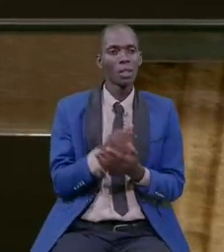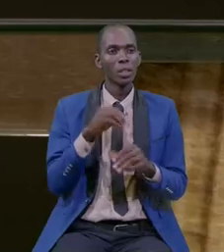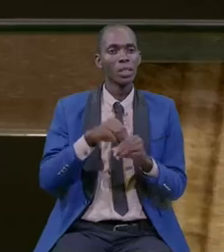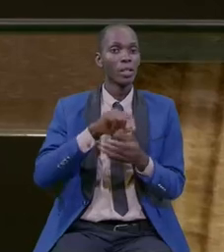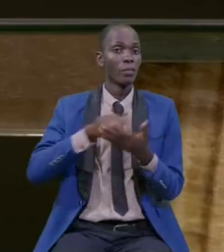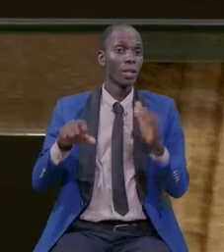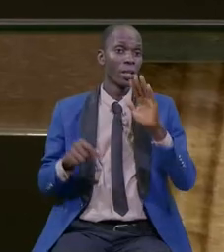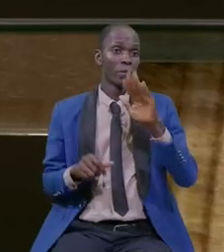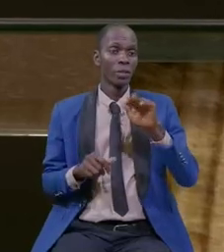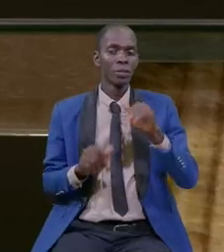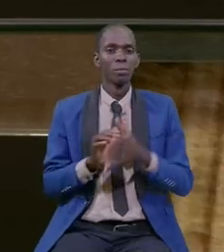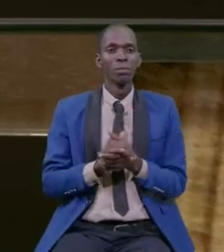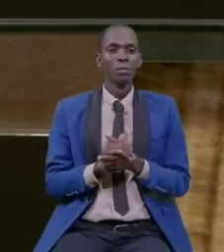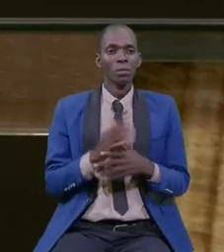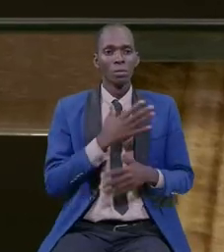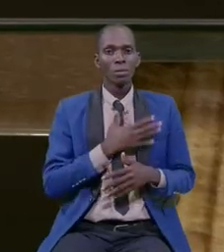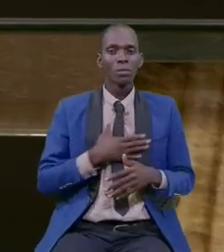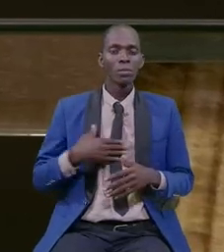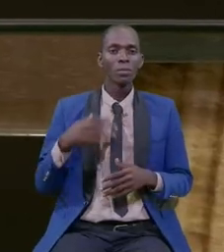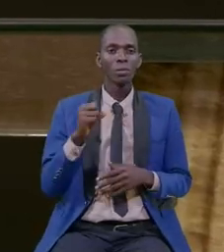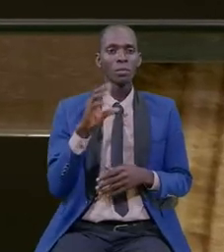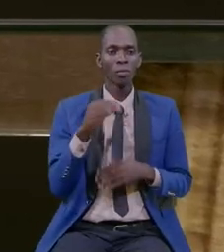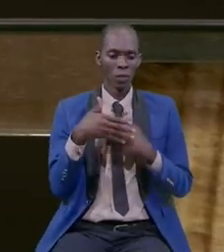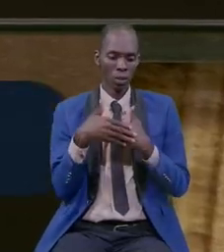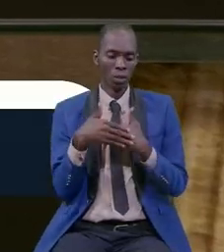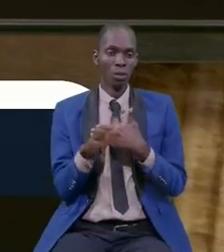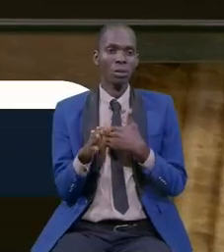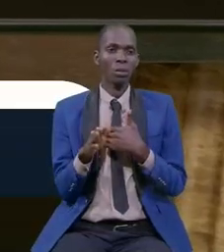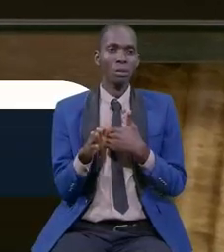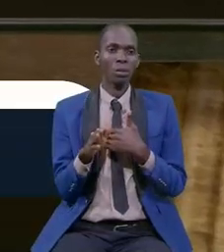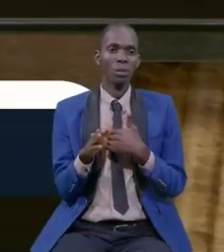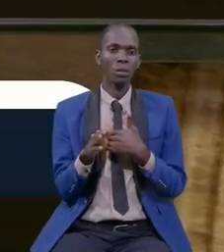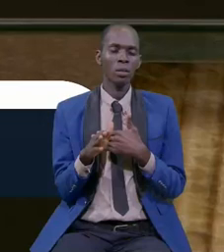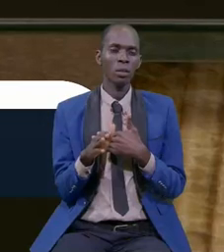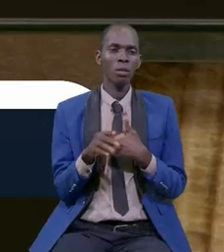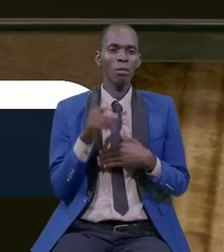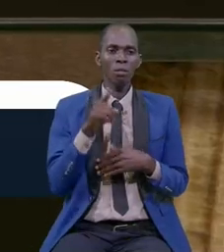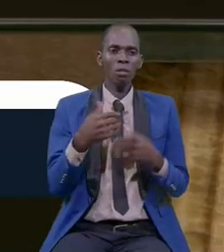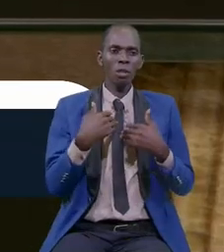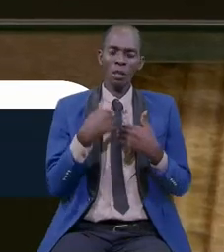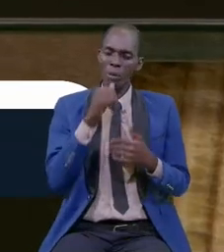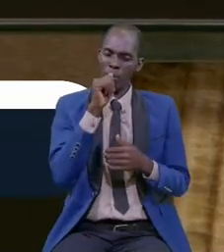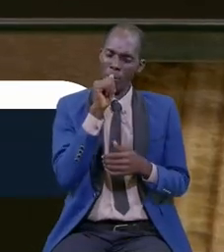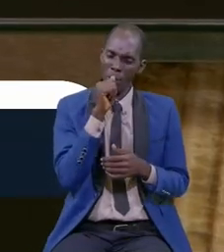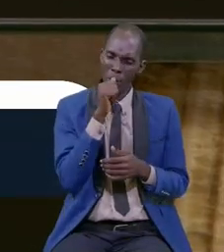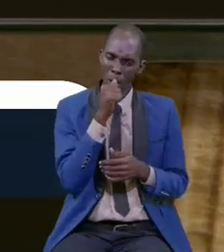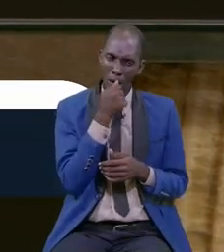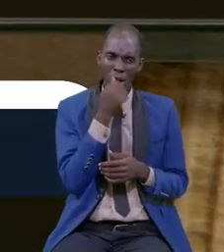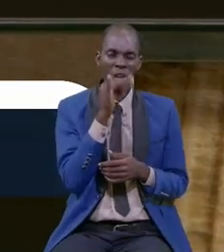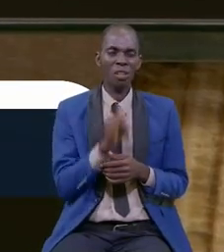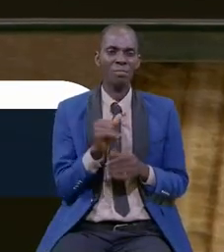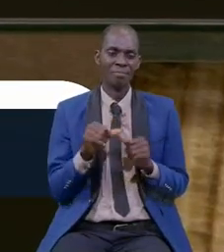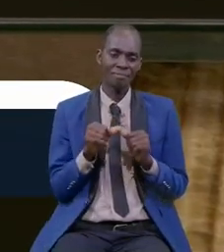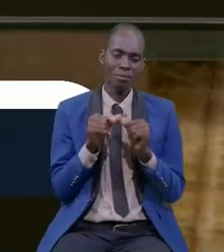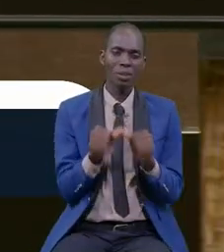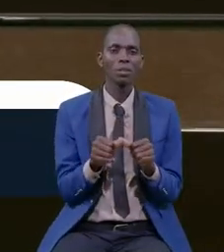et c'est ainsi qu'Abraham ayant persévéré passement